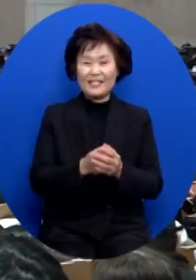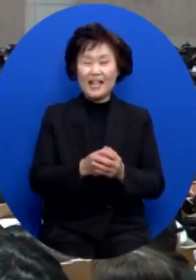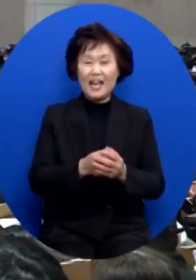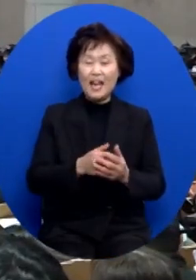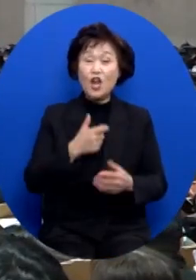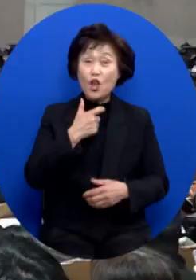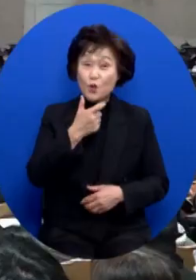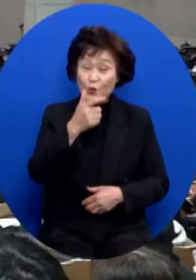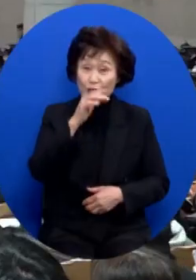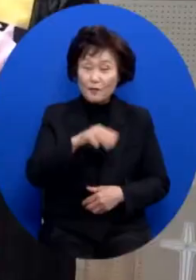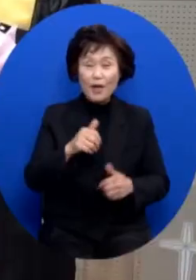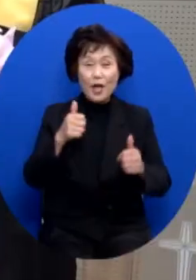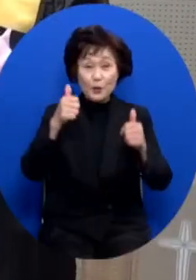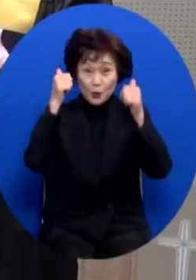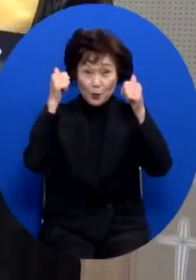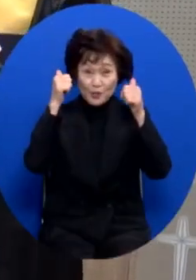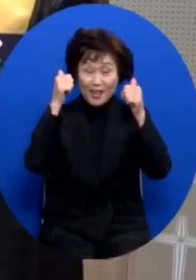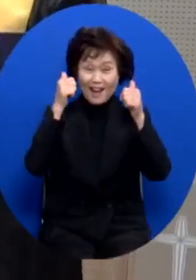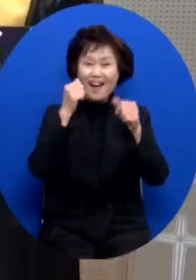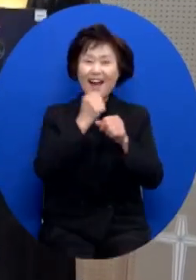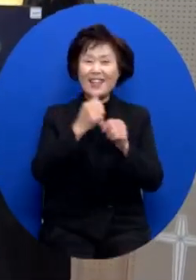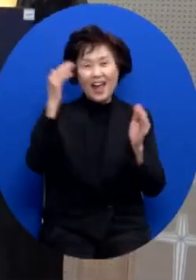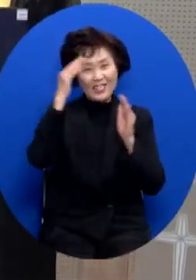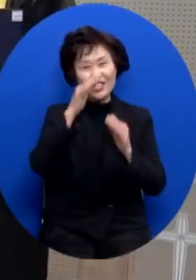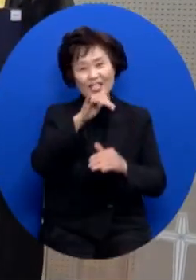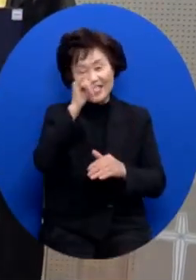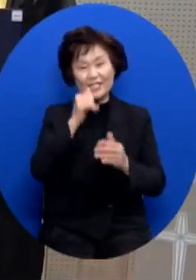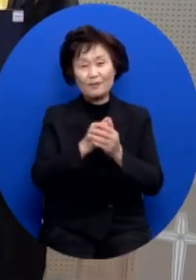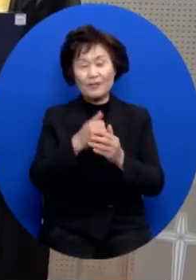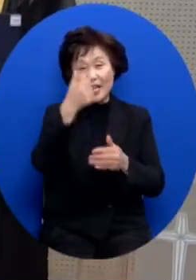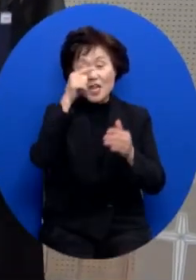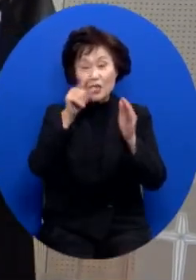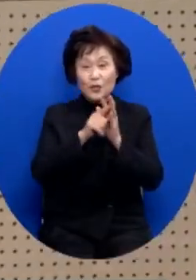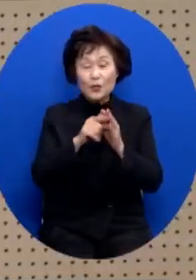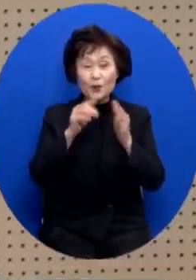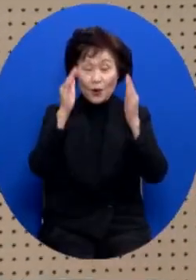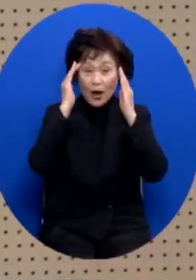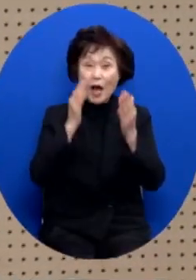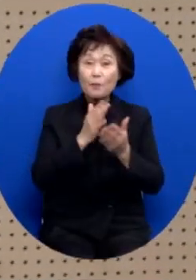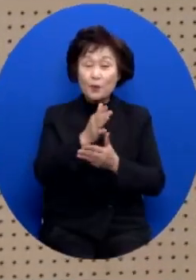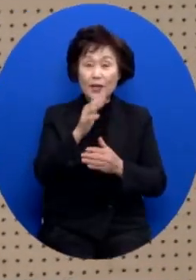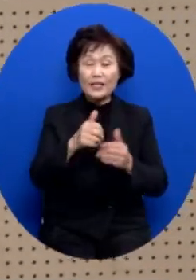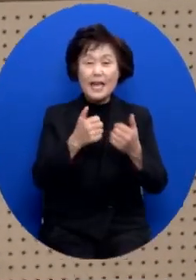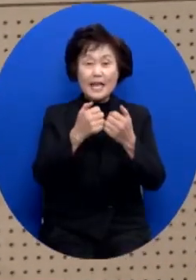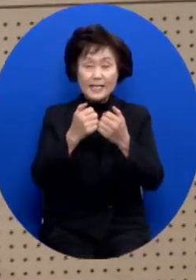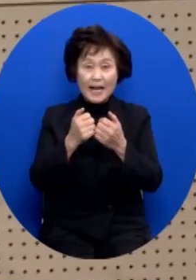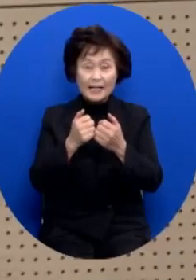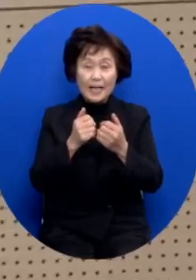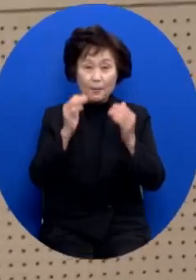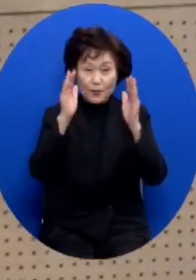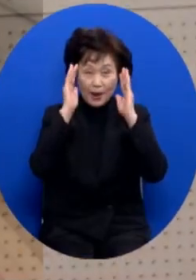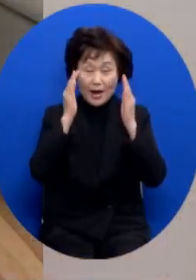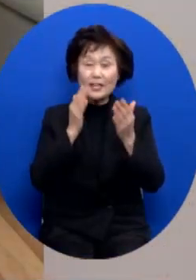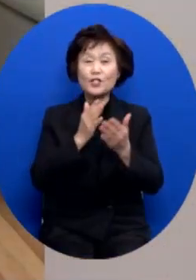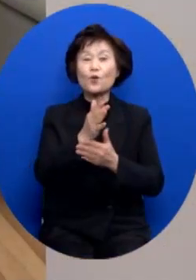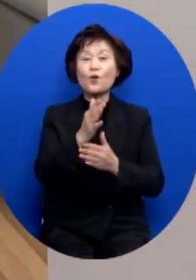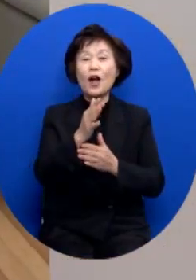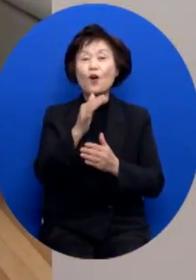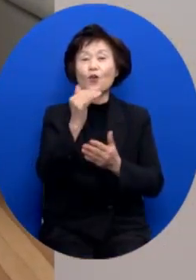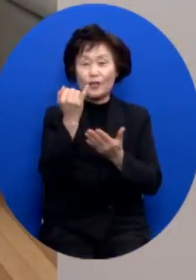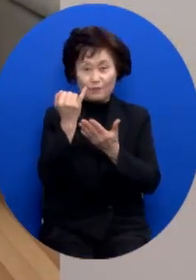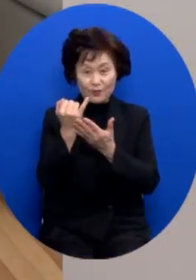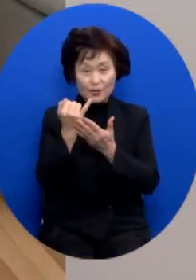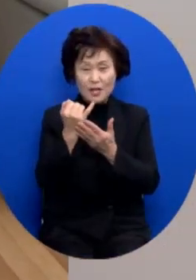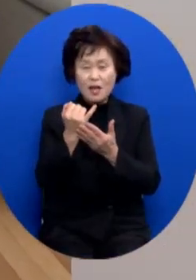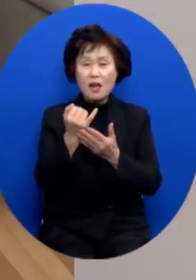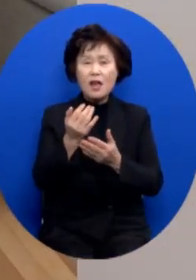환갑에 졸업장을 품은 졸업생이 있습니다. 백석대학교 기독교학부에서 상담학을 전공한 허은진 씨입니다. 배움의 때를 놓쳤던